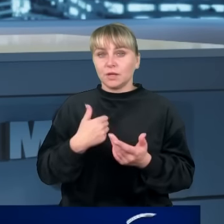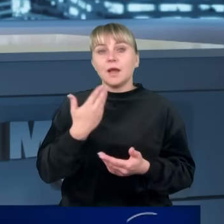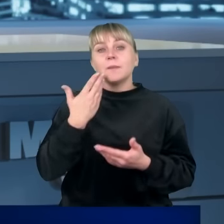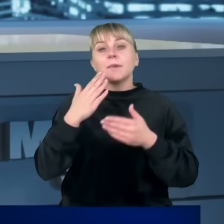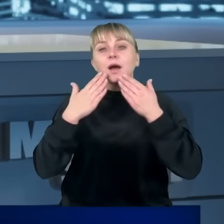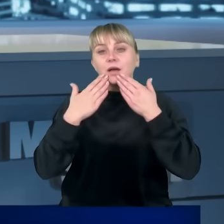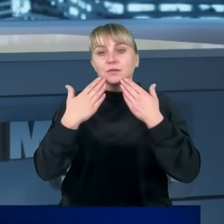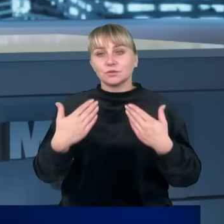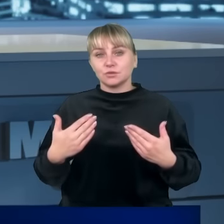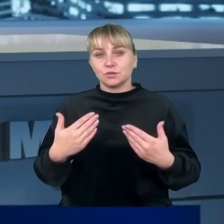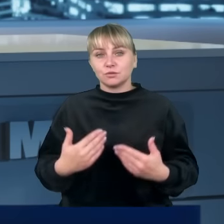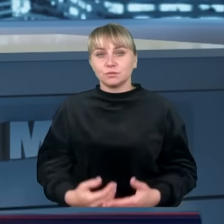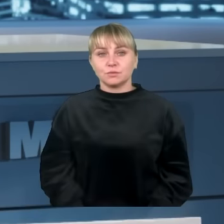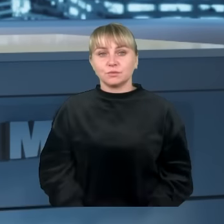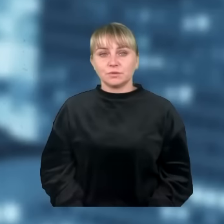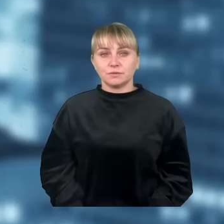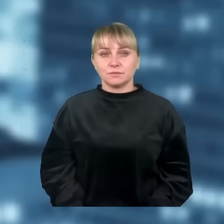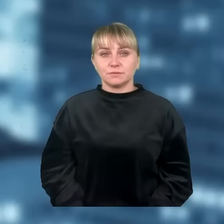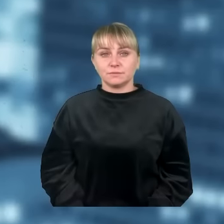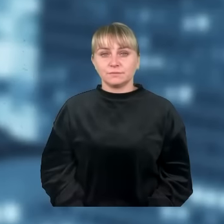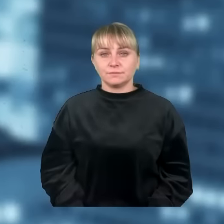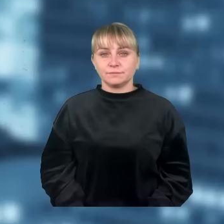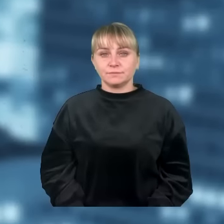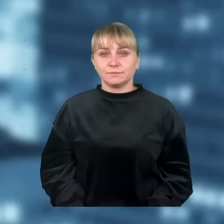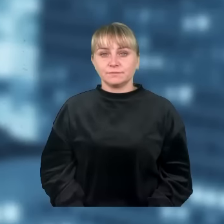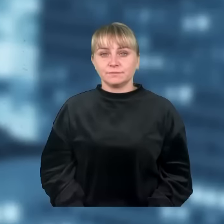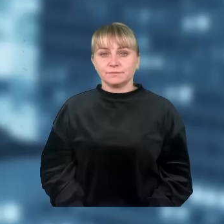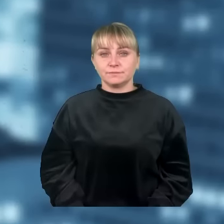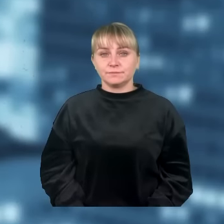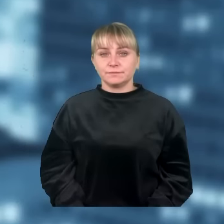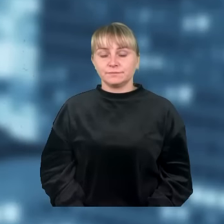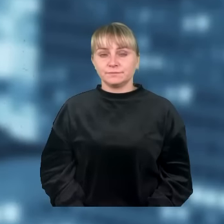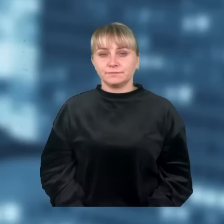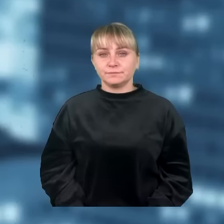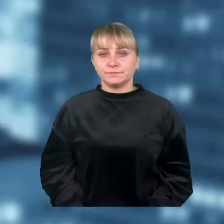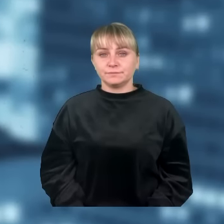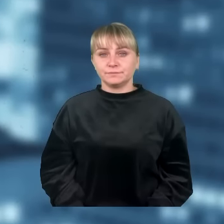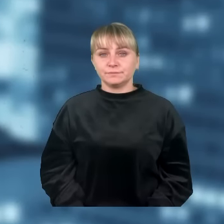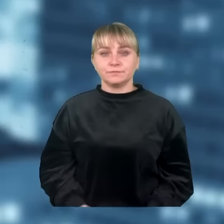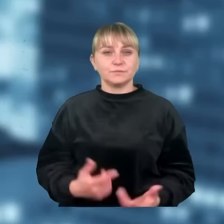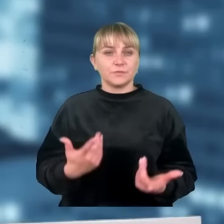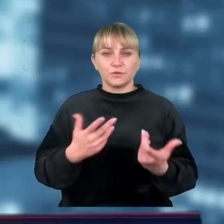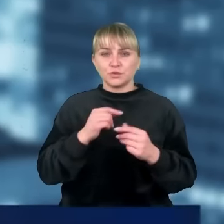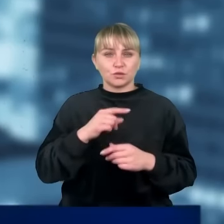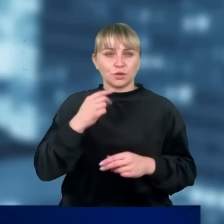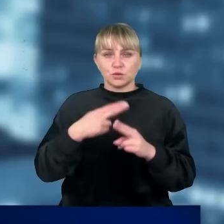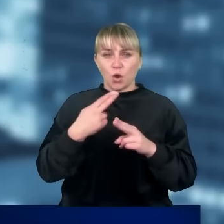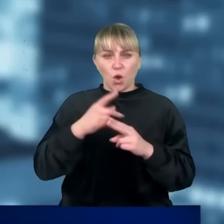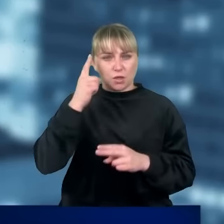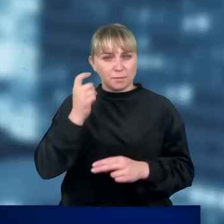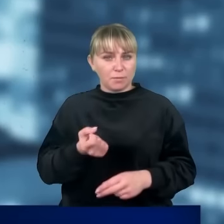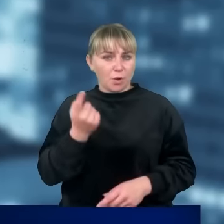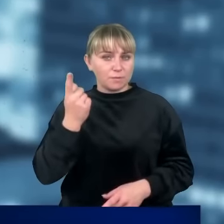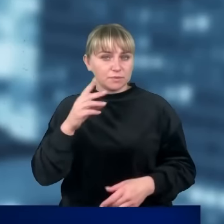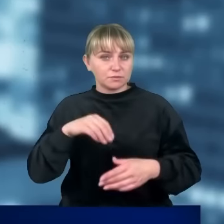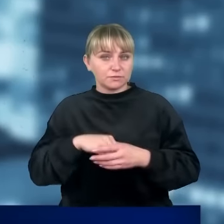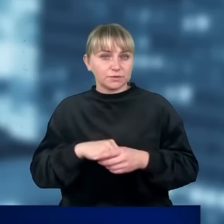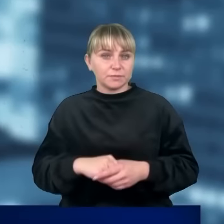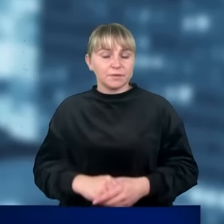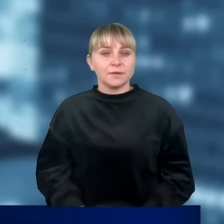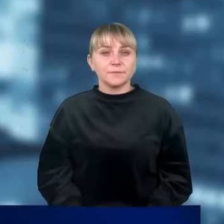dziękuję. Nie, tam nie ma takiego kandydata. To jest jakiś poraniony, chory pomysł. Proszę Państwa, dzisiaj to